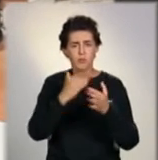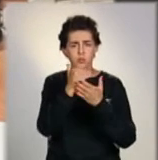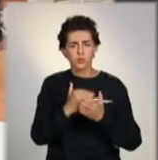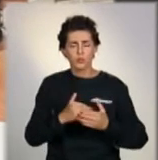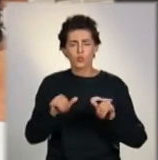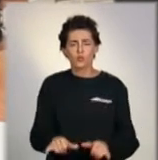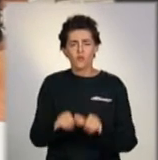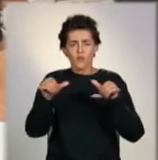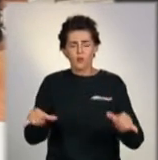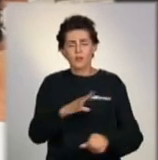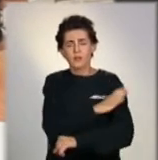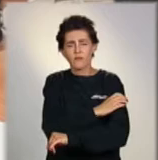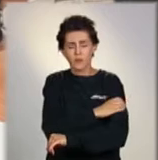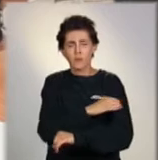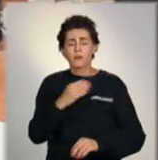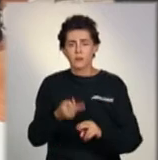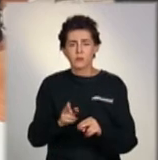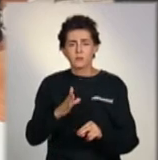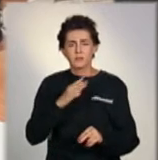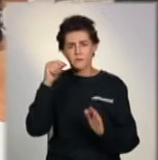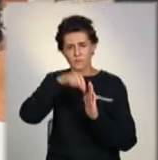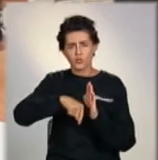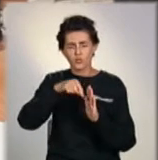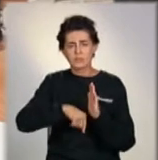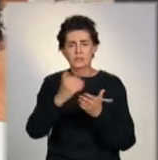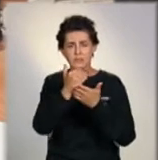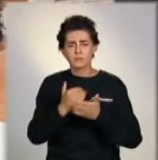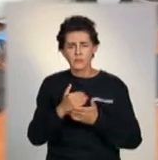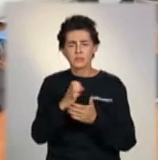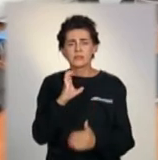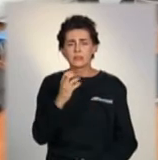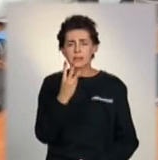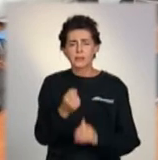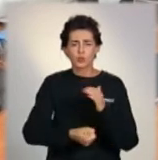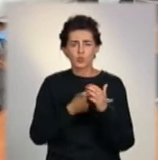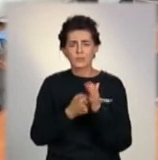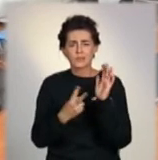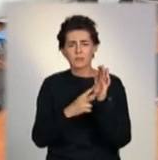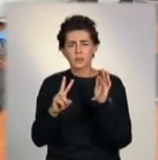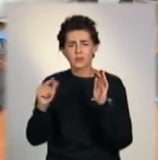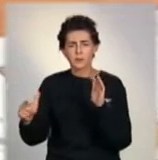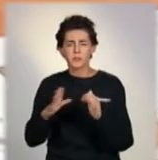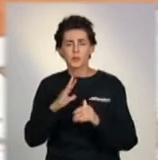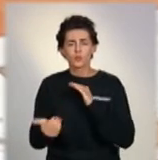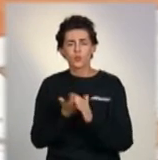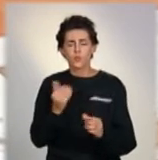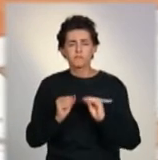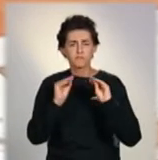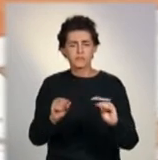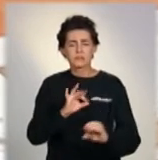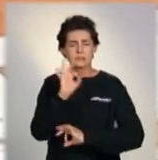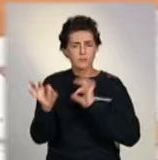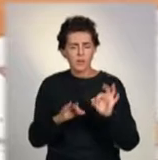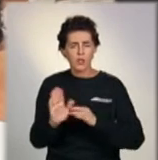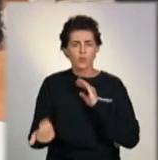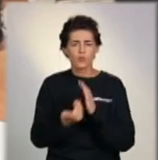увеличению давления в системе с 3 кг до 7. Была установлена новая система с